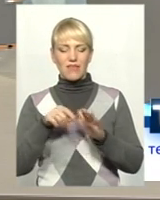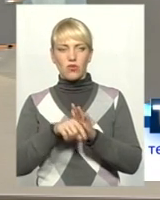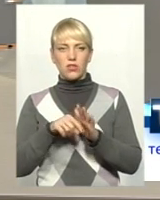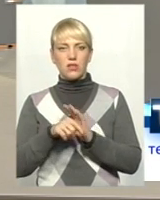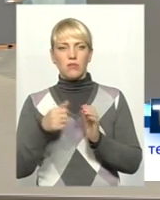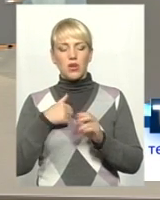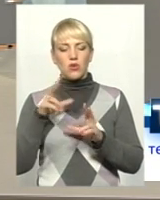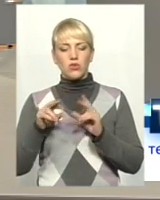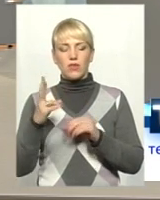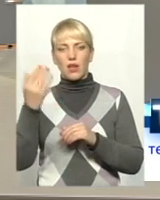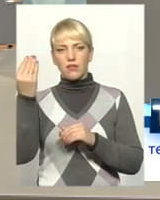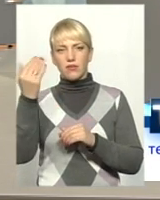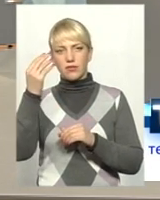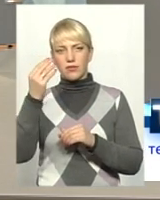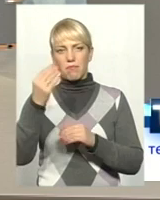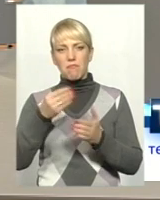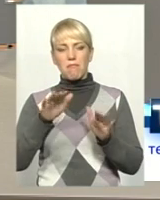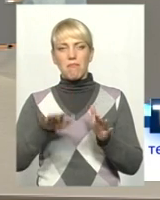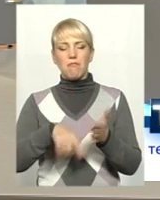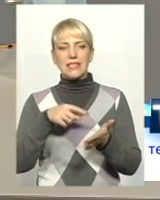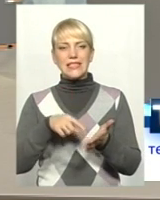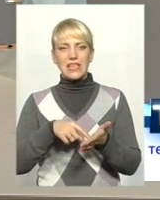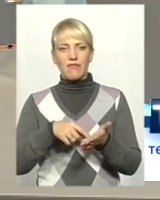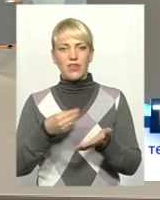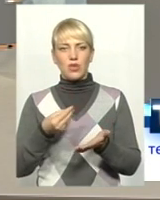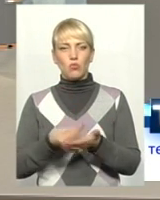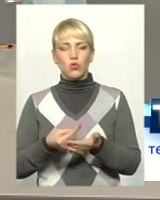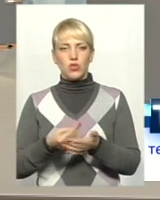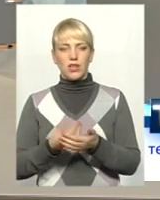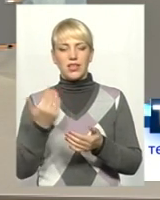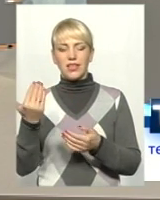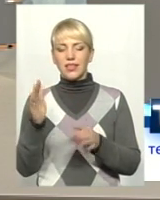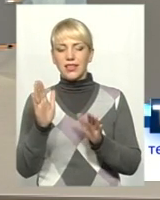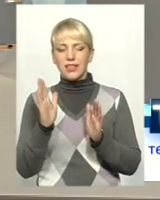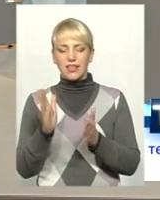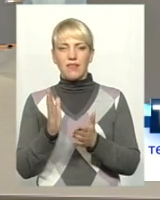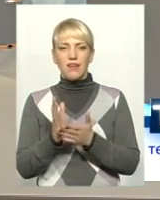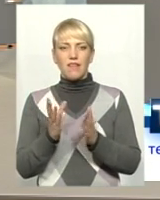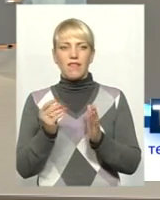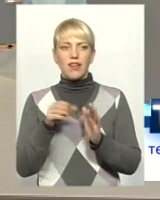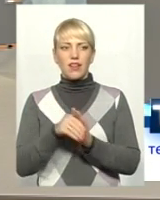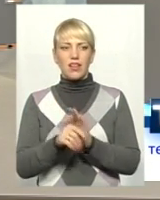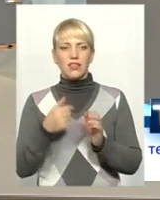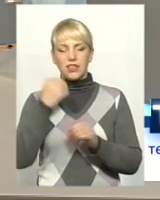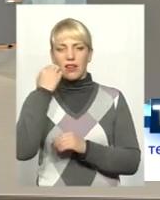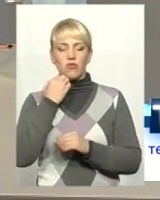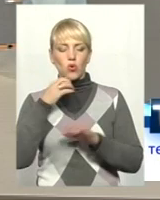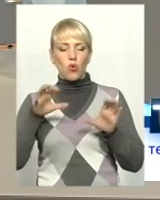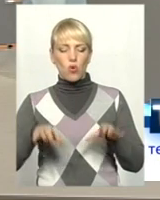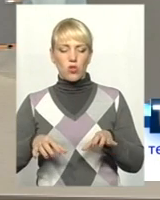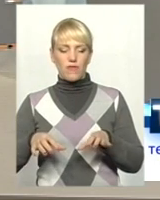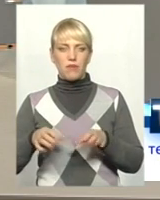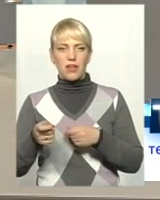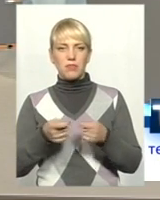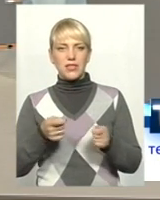все-таки на місцеві бюджети. І вклад їх величезний. Я тільки можу подякувати тим головам адміністрації районних рад